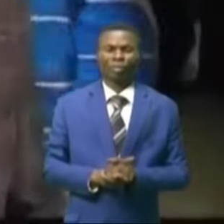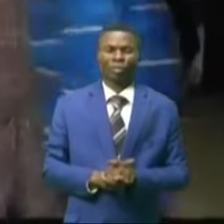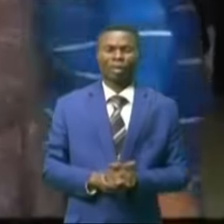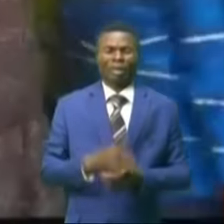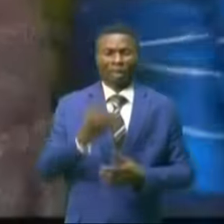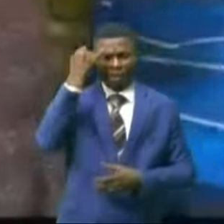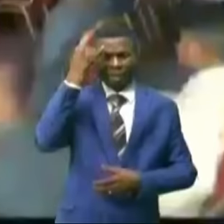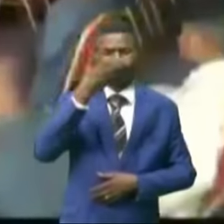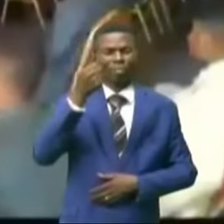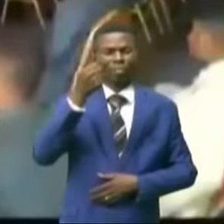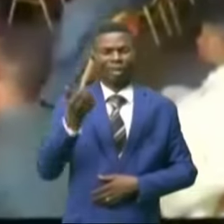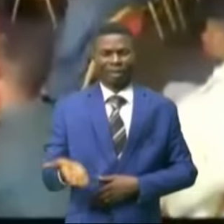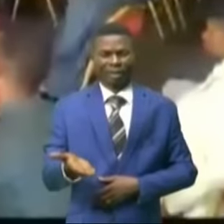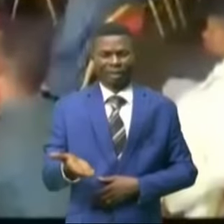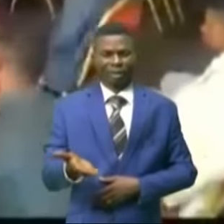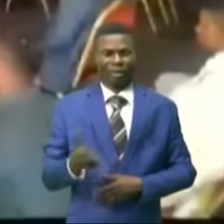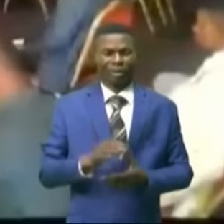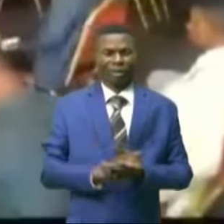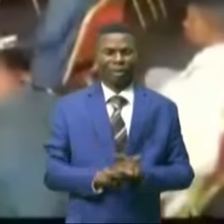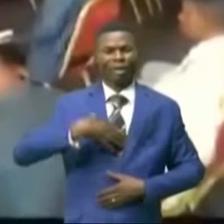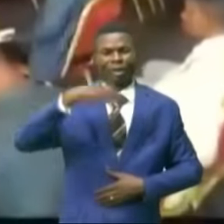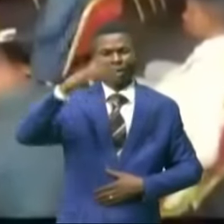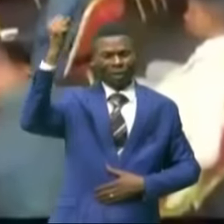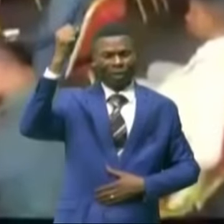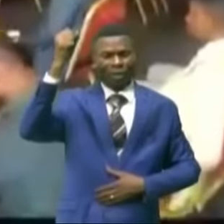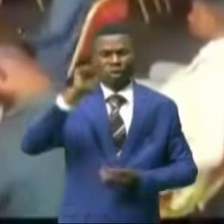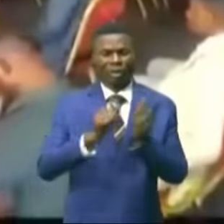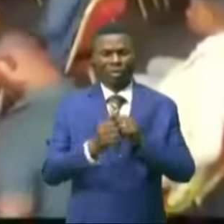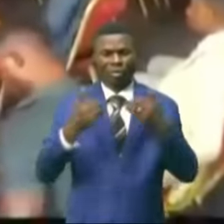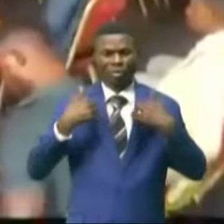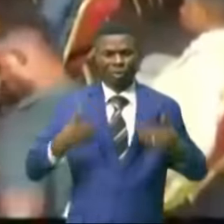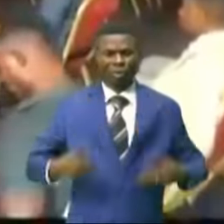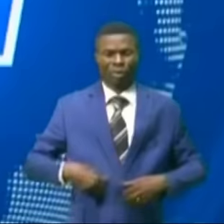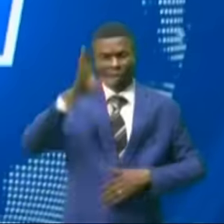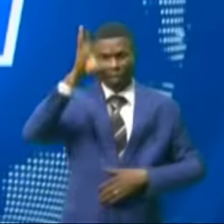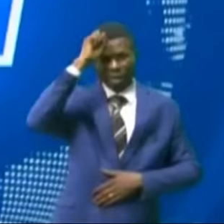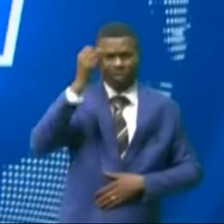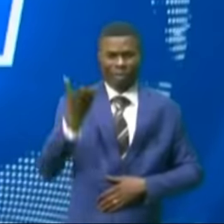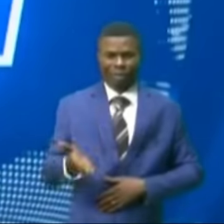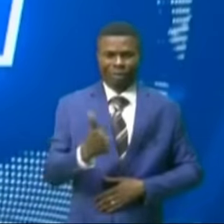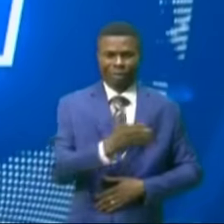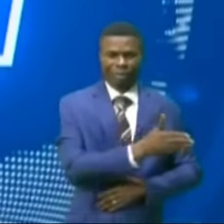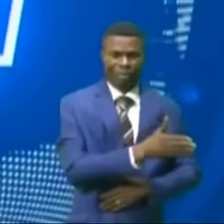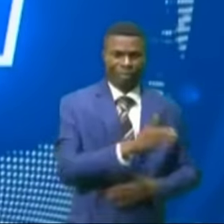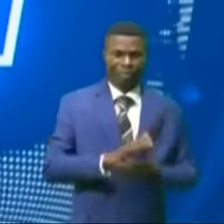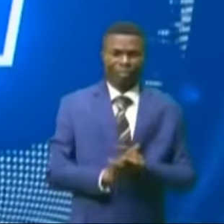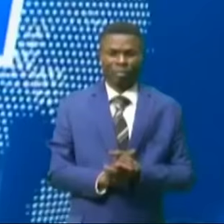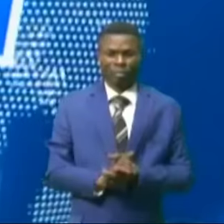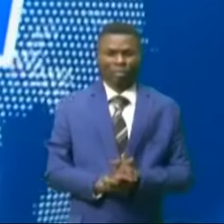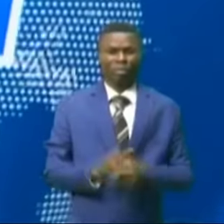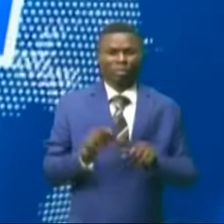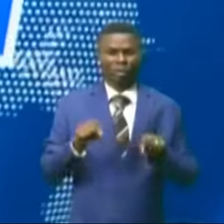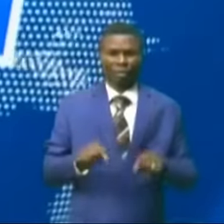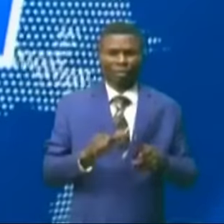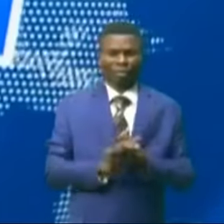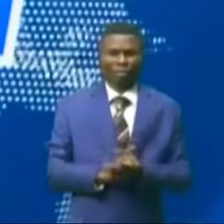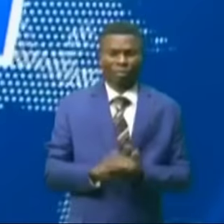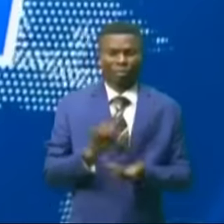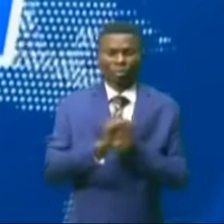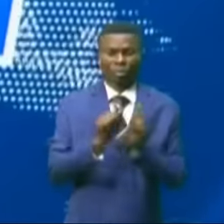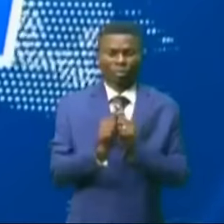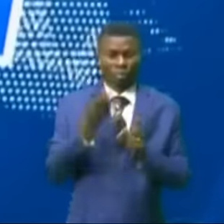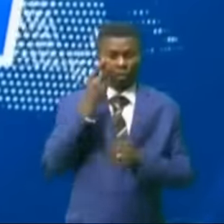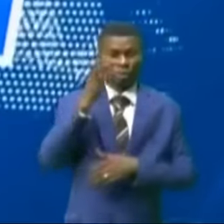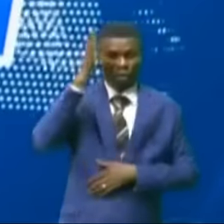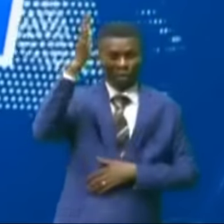chose. Un pari gagné pour le secteur de la santé au Kwilu. Tout à fait autre chose, défis et perspectives